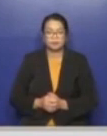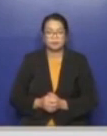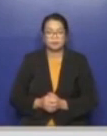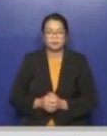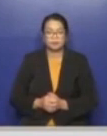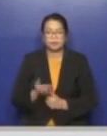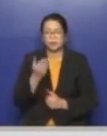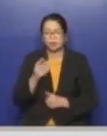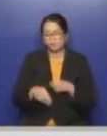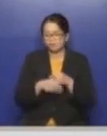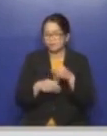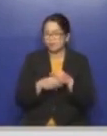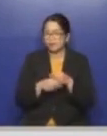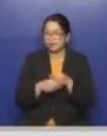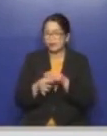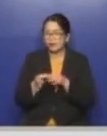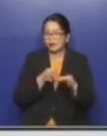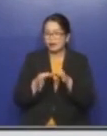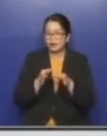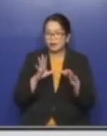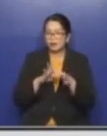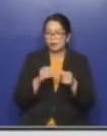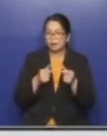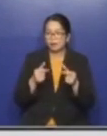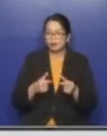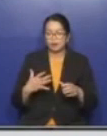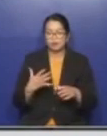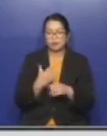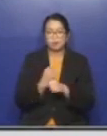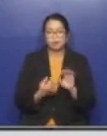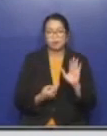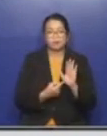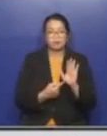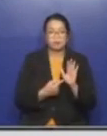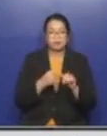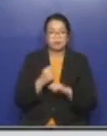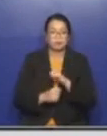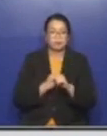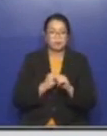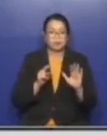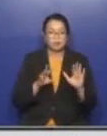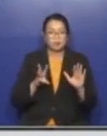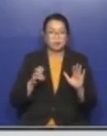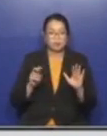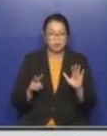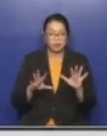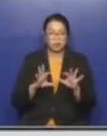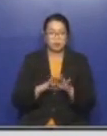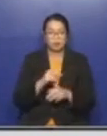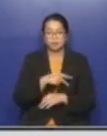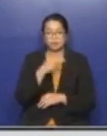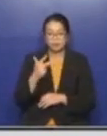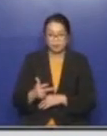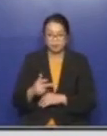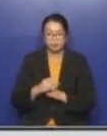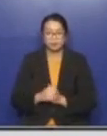เห็นในรายงานผลการปฏิบัติงานประจำปี2562ขององค์การกระ